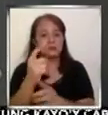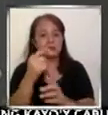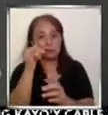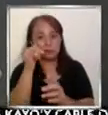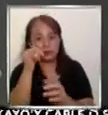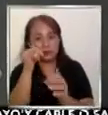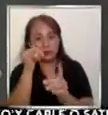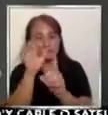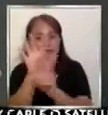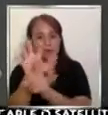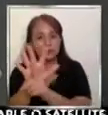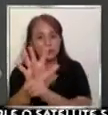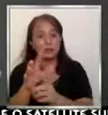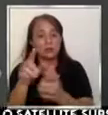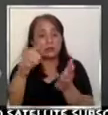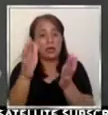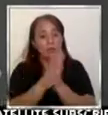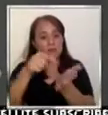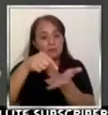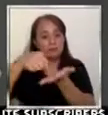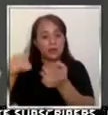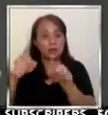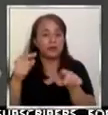renta para ngayong Mayo. April